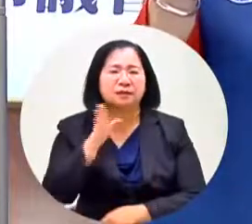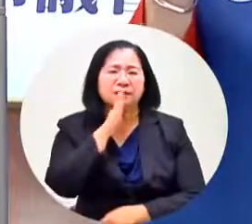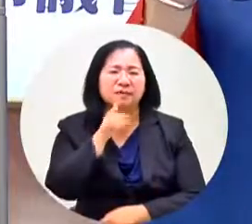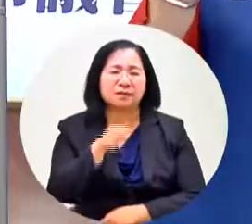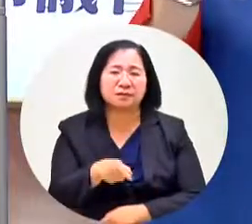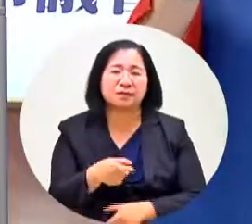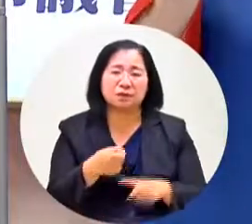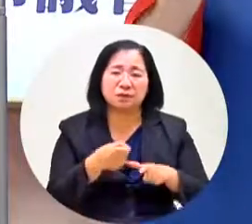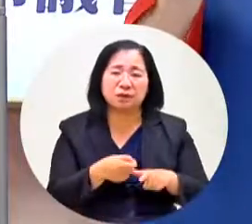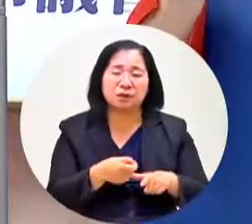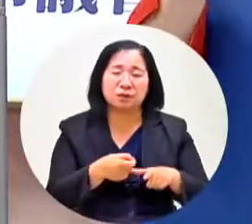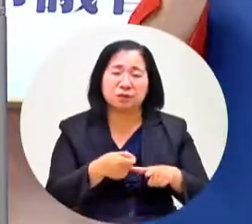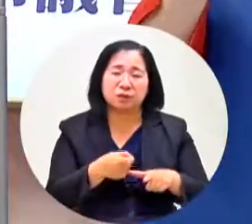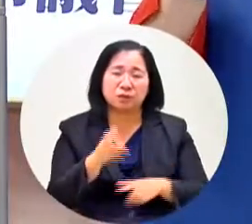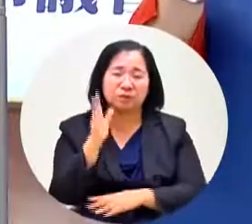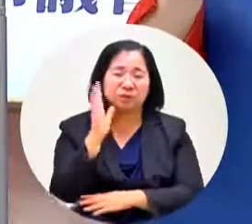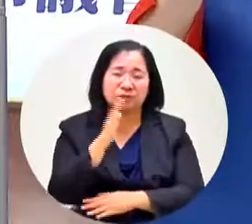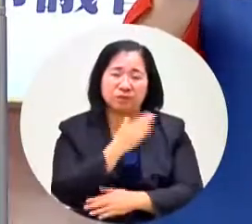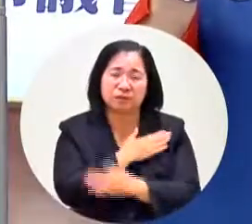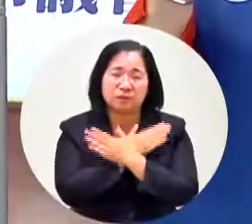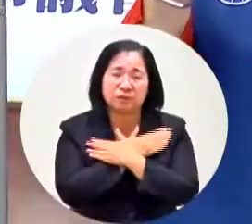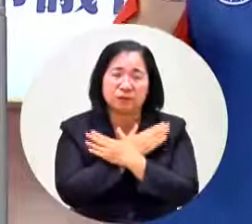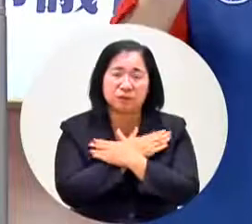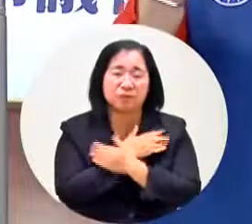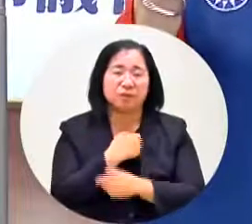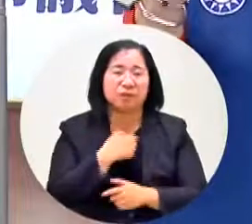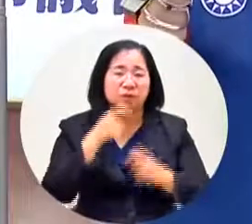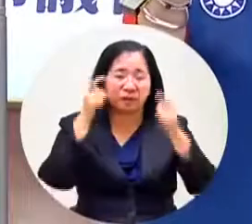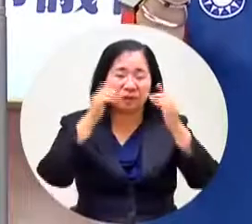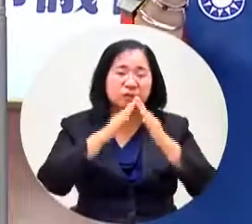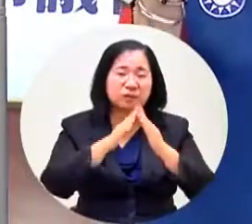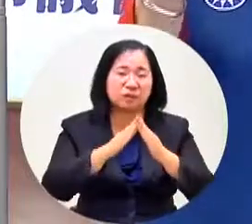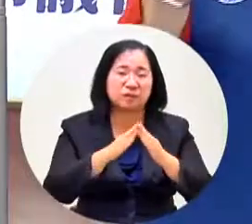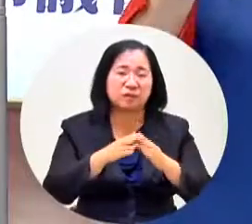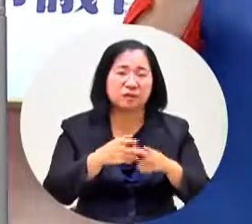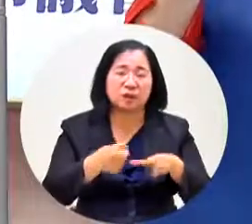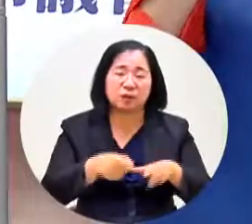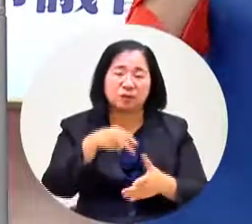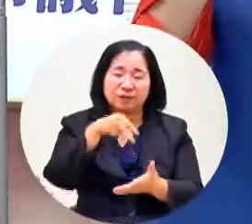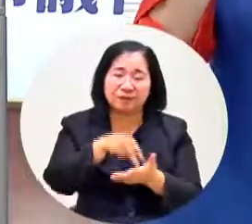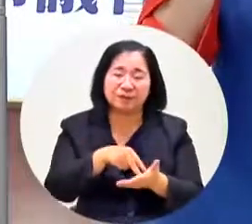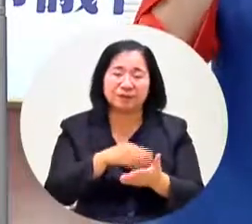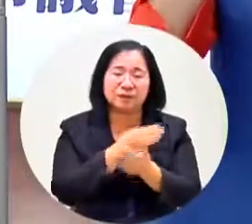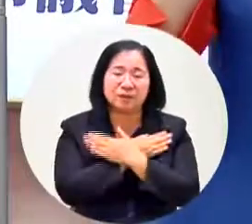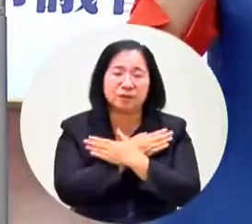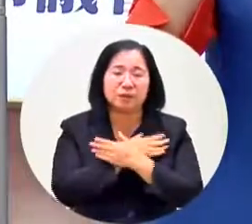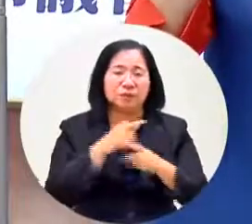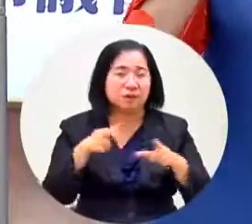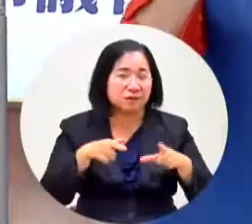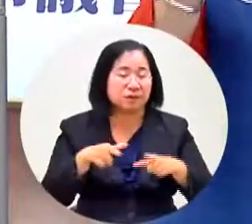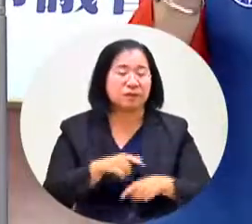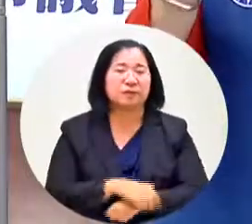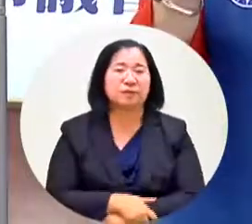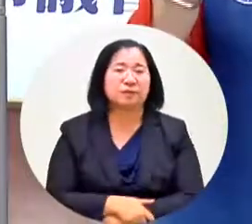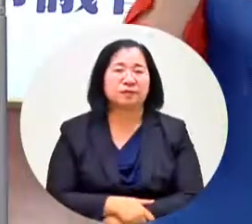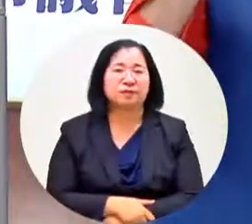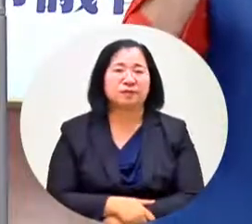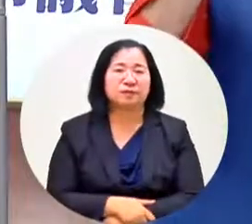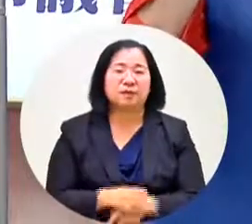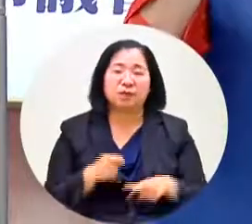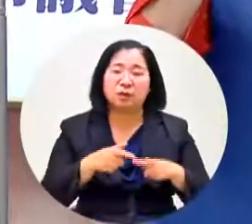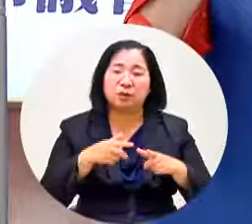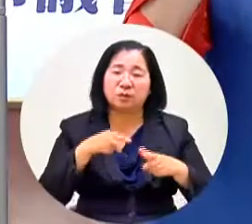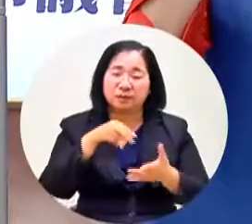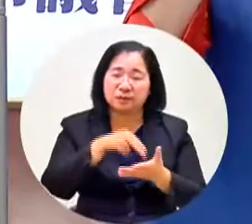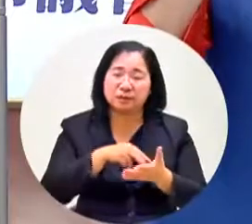我没有办法只处理我教育局的这50几位，所以可是我们必须承认，我